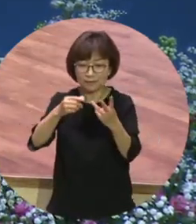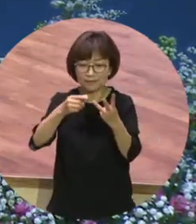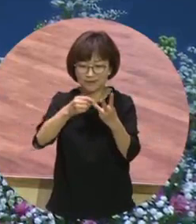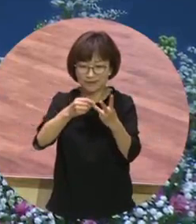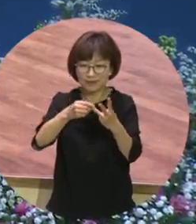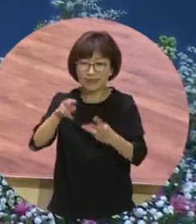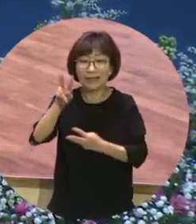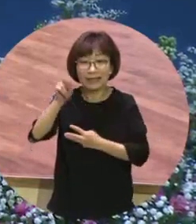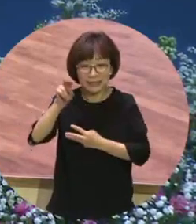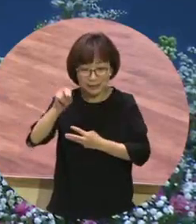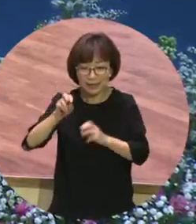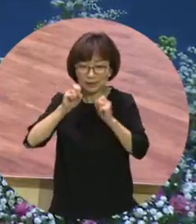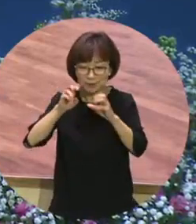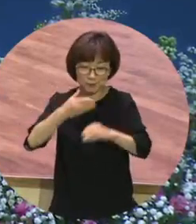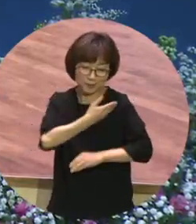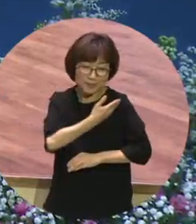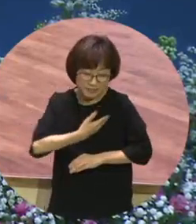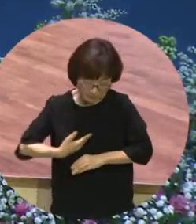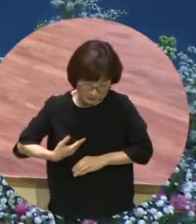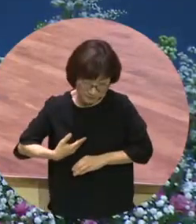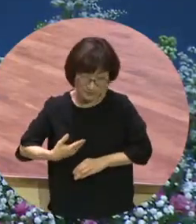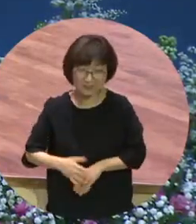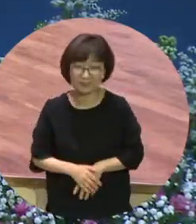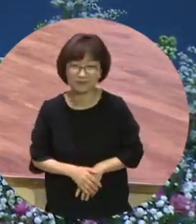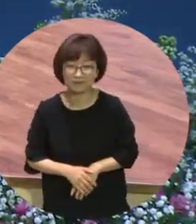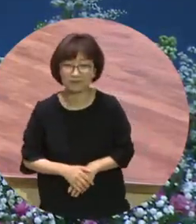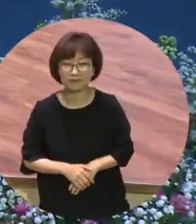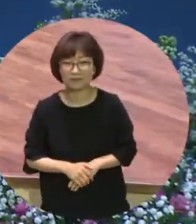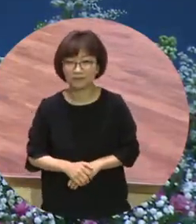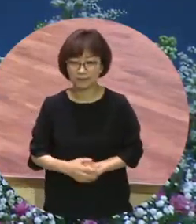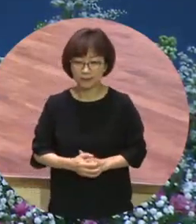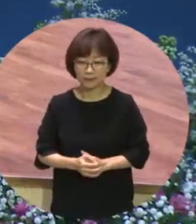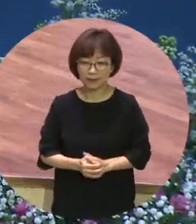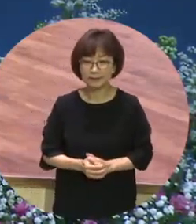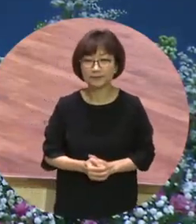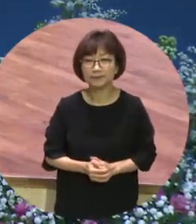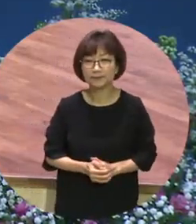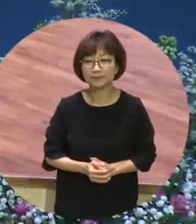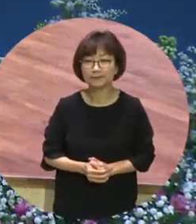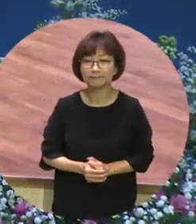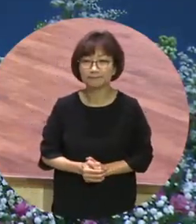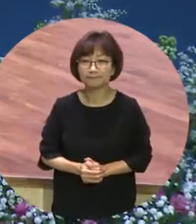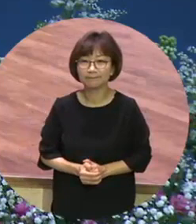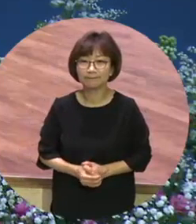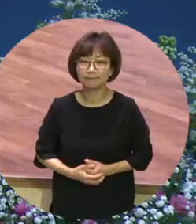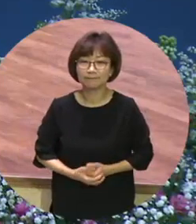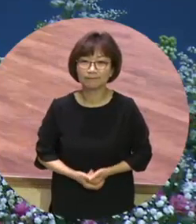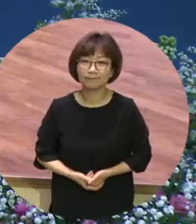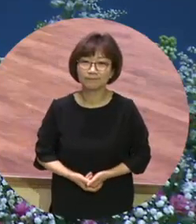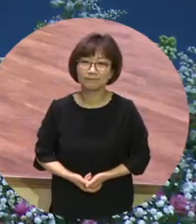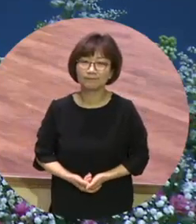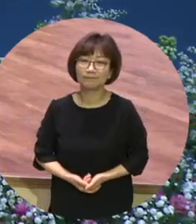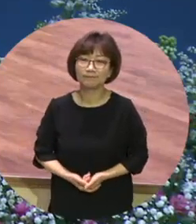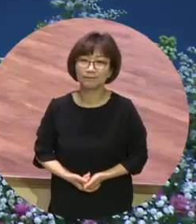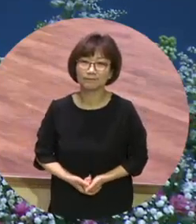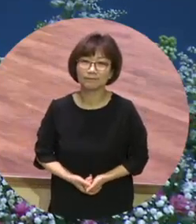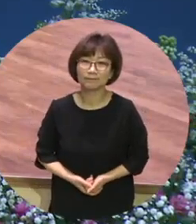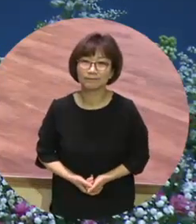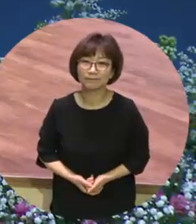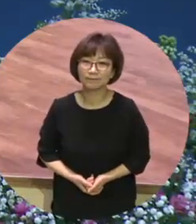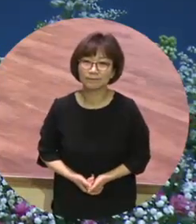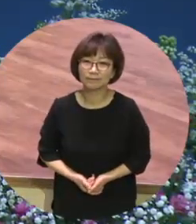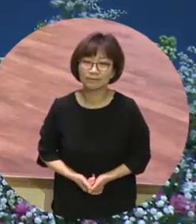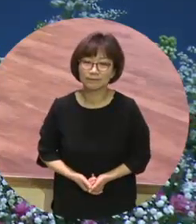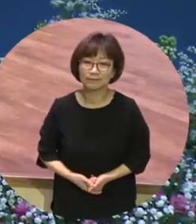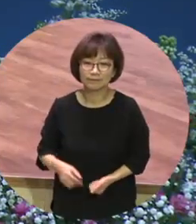이런 큰 틀을 가지고 자기의 위치에서 내가 어떠한 응답을 받아야 하는지 다 제가